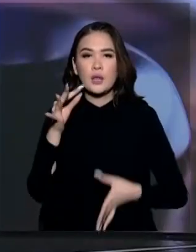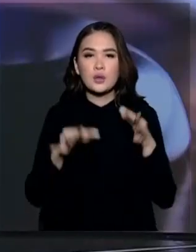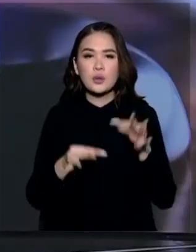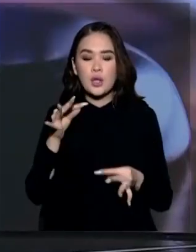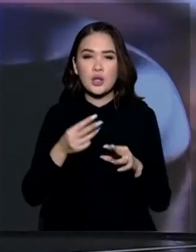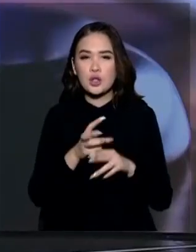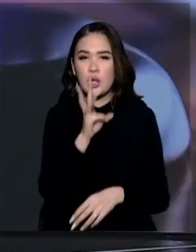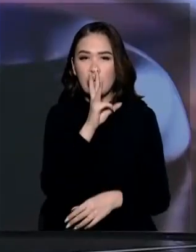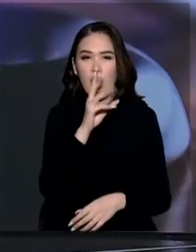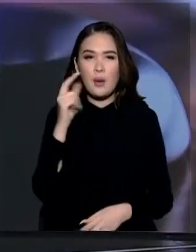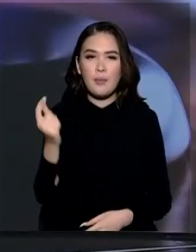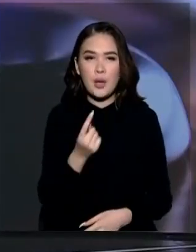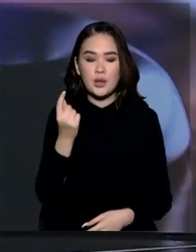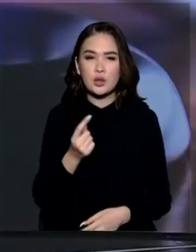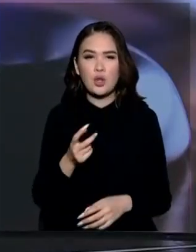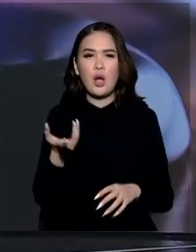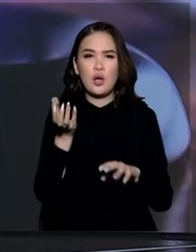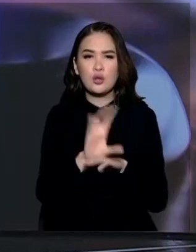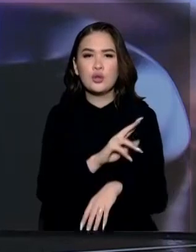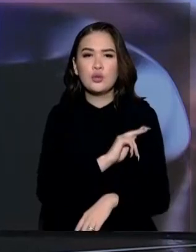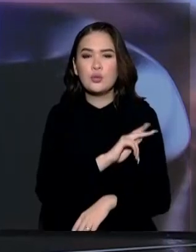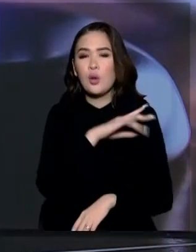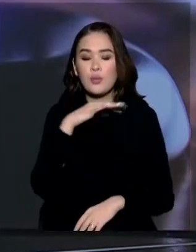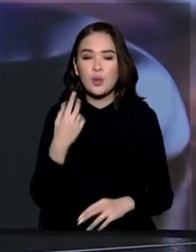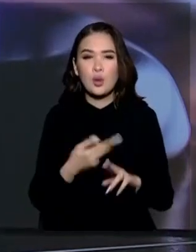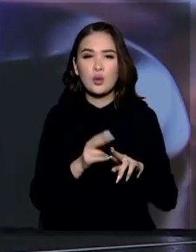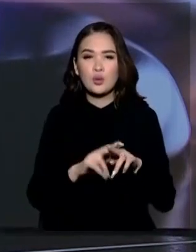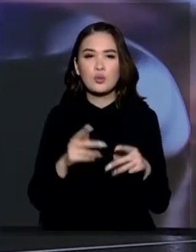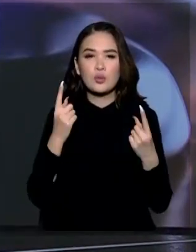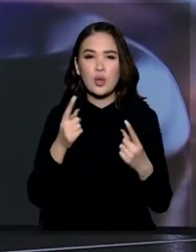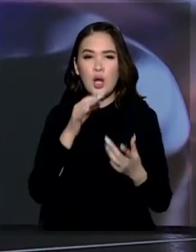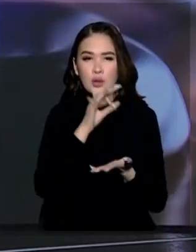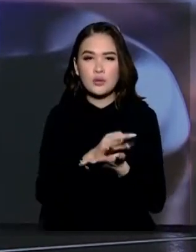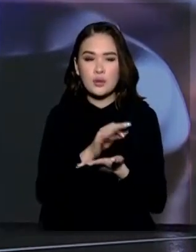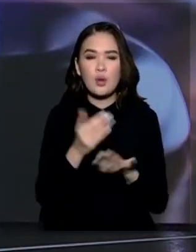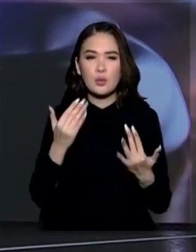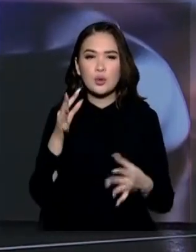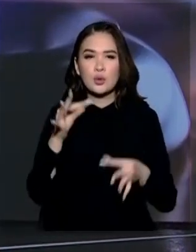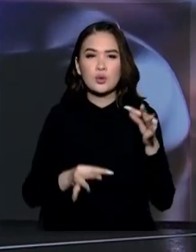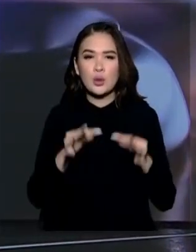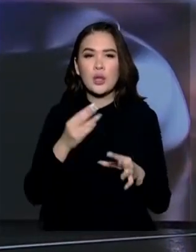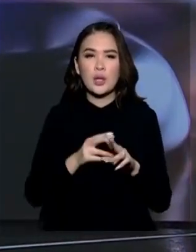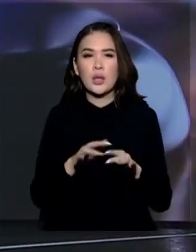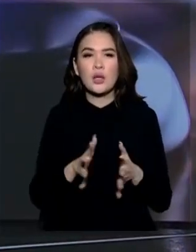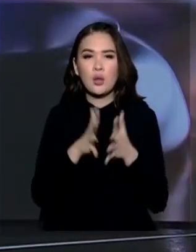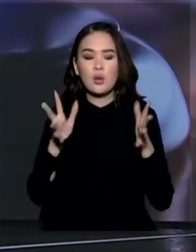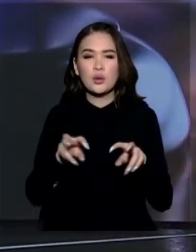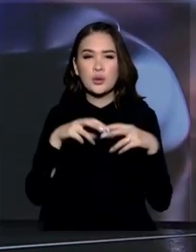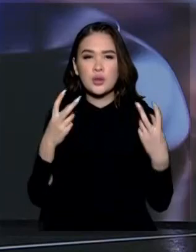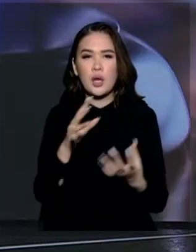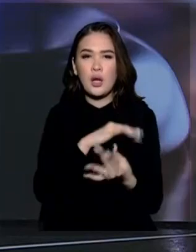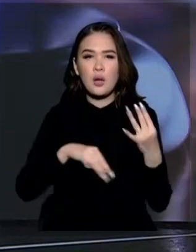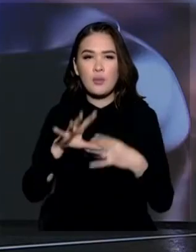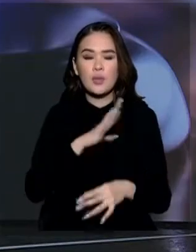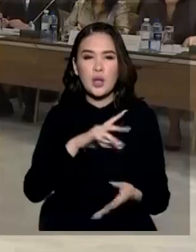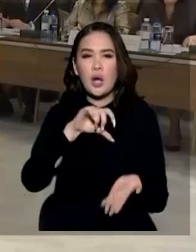Судьялардың жалақысы аз, ал жүктемесі көп. Артылған жауапкершілік те зор. Бұл туралы бүгін судьялар одағының кеңейтілген отырысында айтылды.